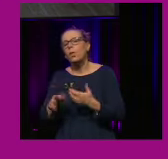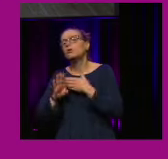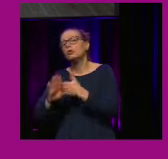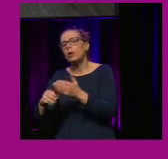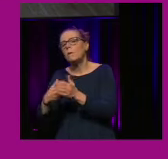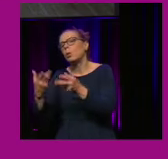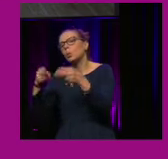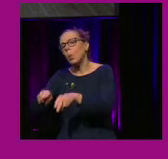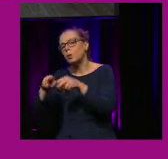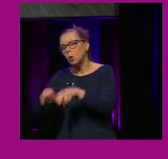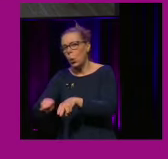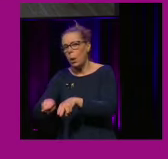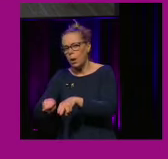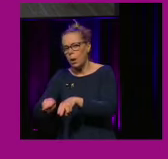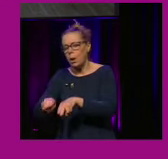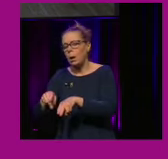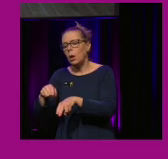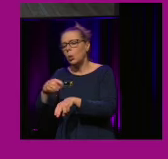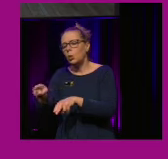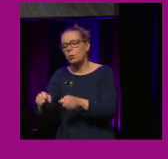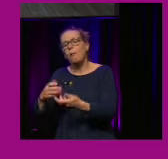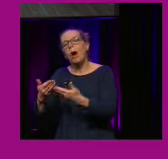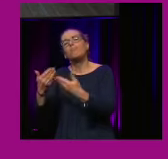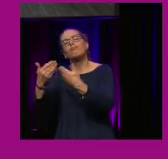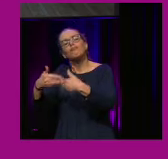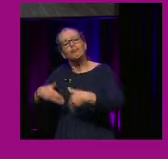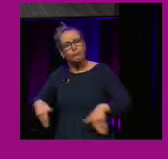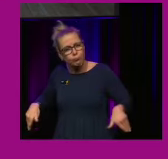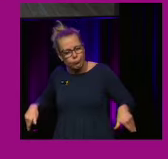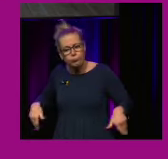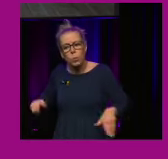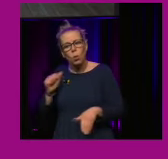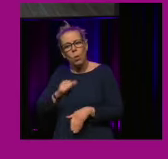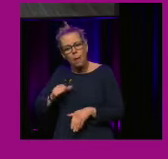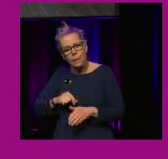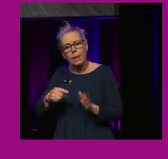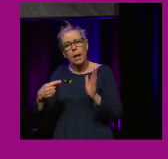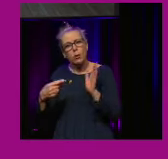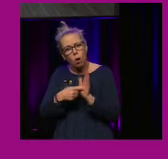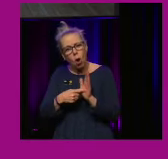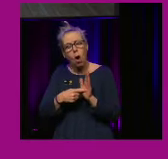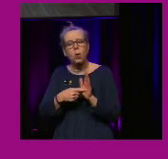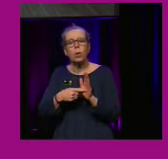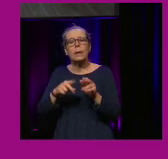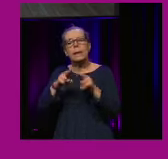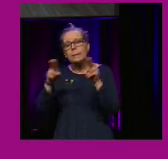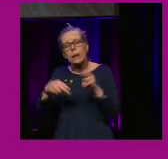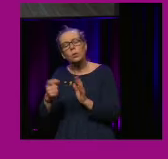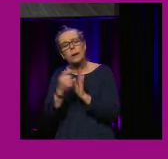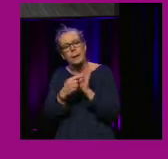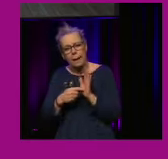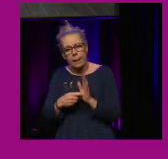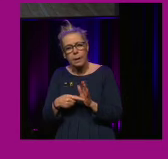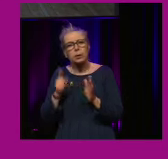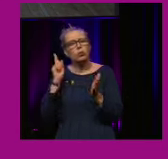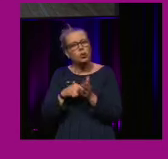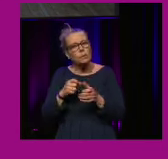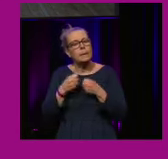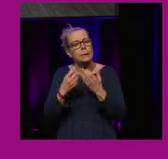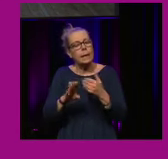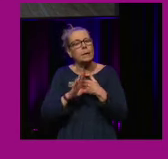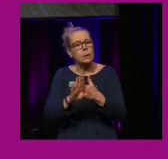ska vara oberoende och tillämpa lag och internationella regler för att ge ett skydd för